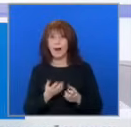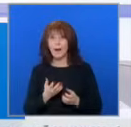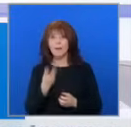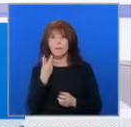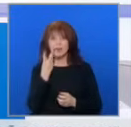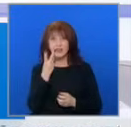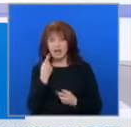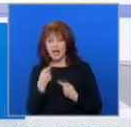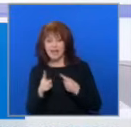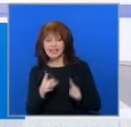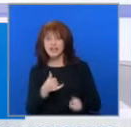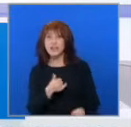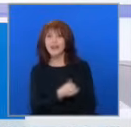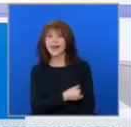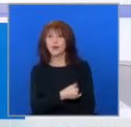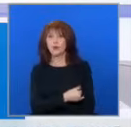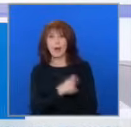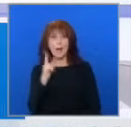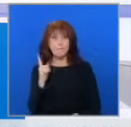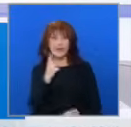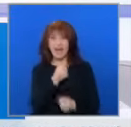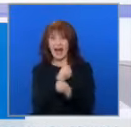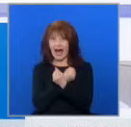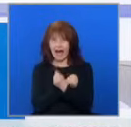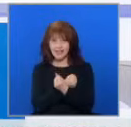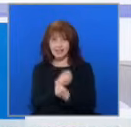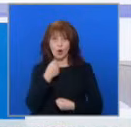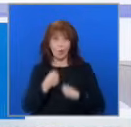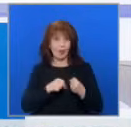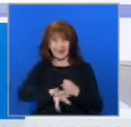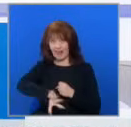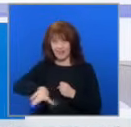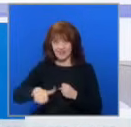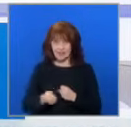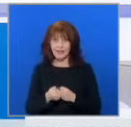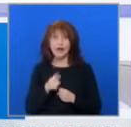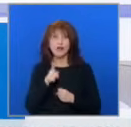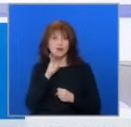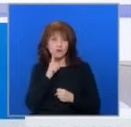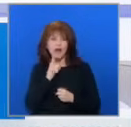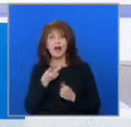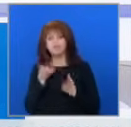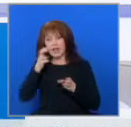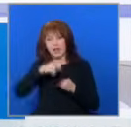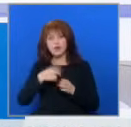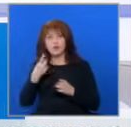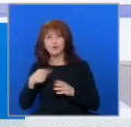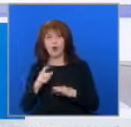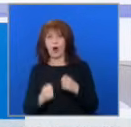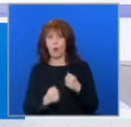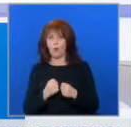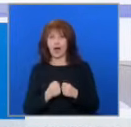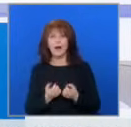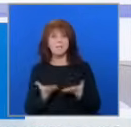3 вида наркотици. И тъй като при първия му арест автомобилът е бил конфискуван, нарушителят се качил в друга кола, но преди